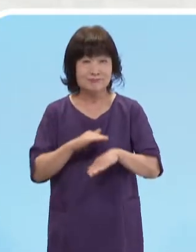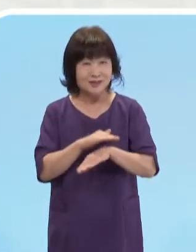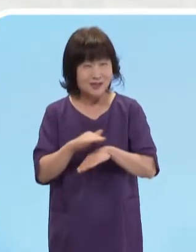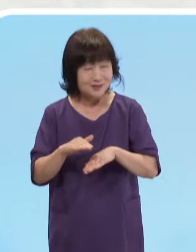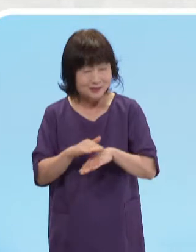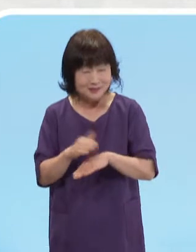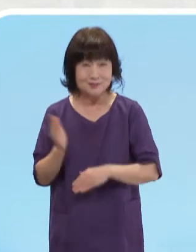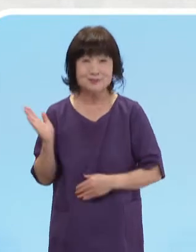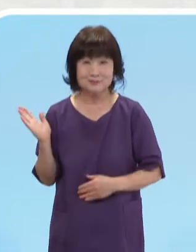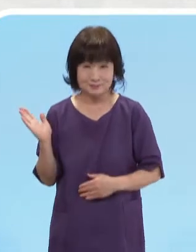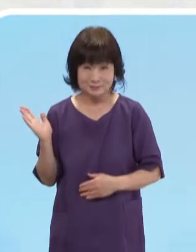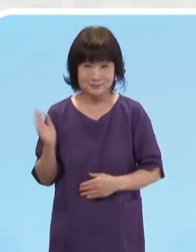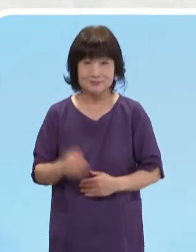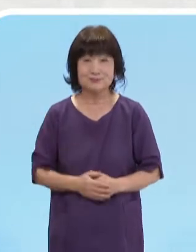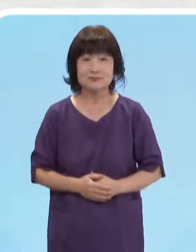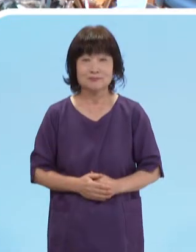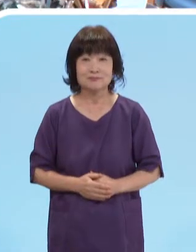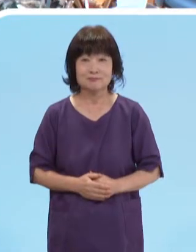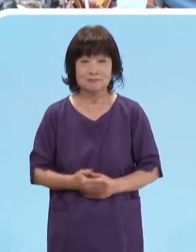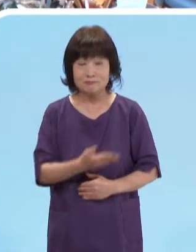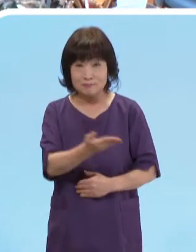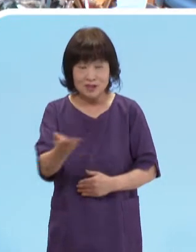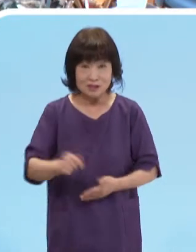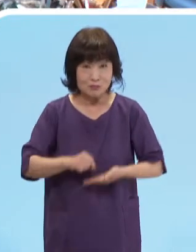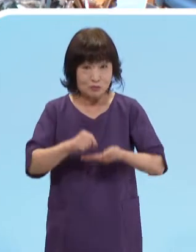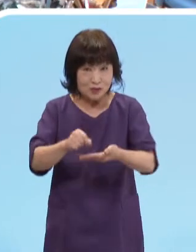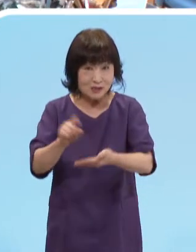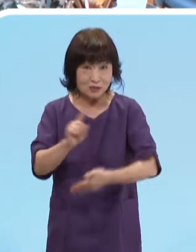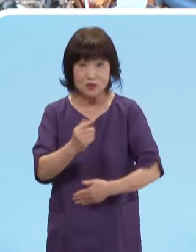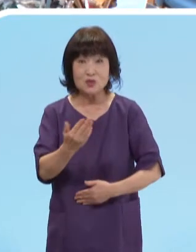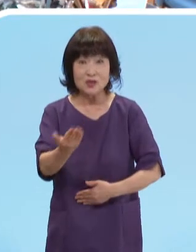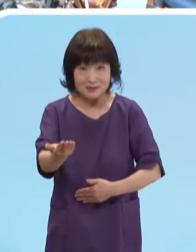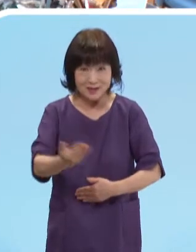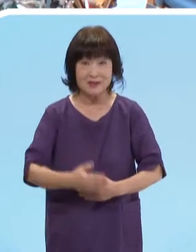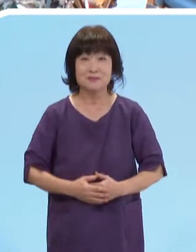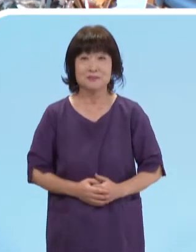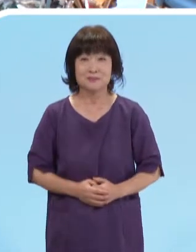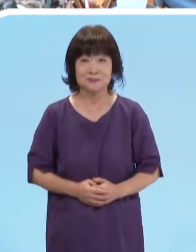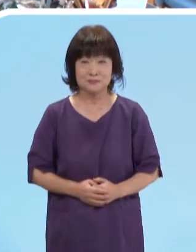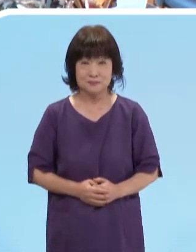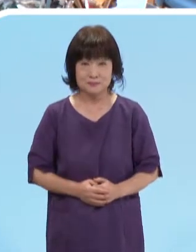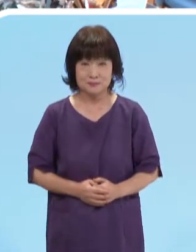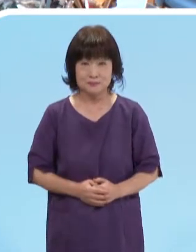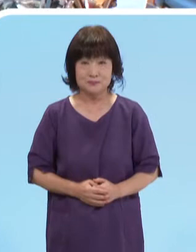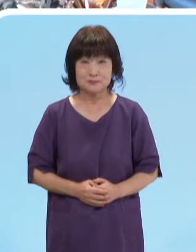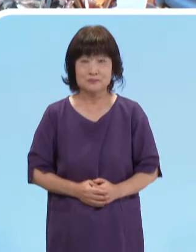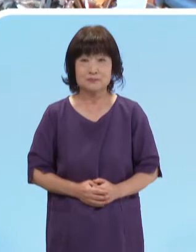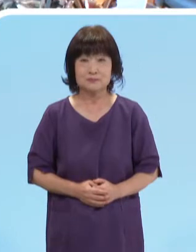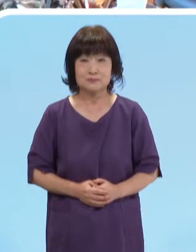とっても可愛いでしょ。 プレゼントにいかがですか。 いかがですか。